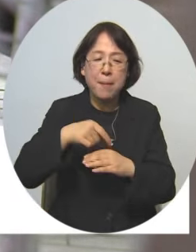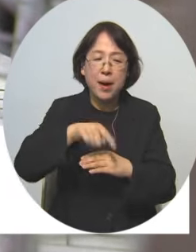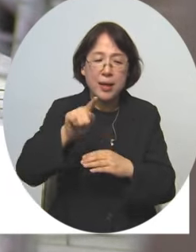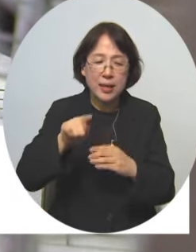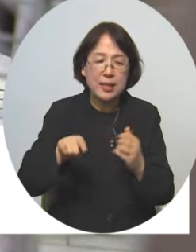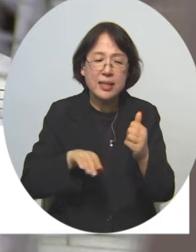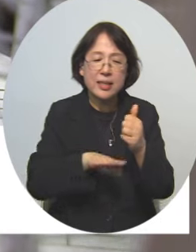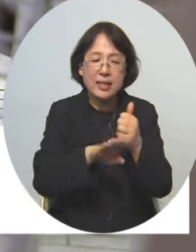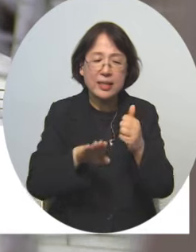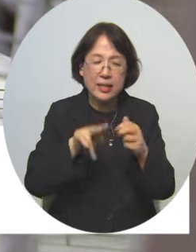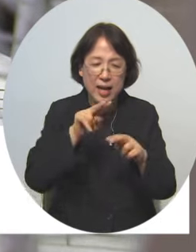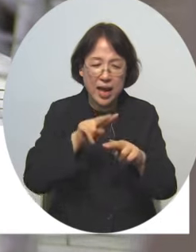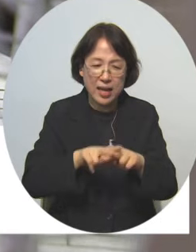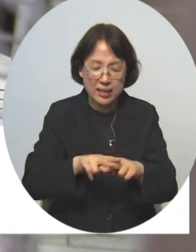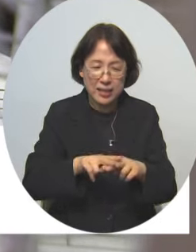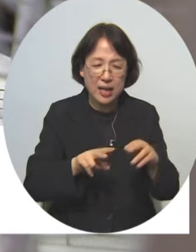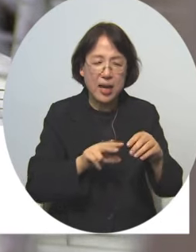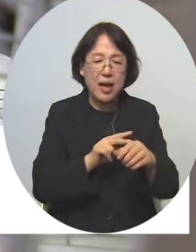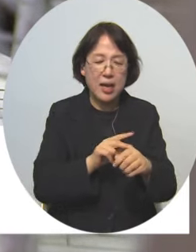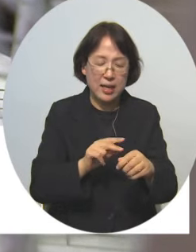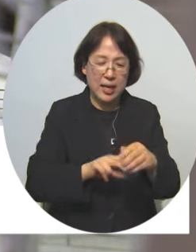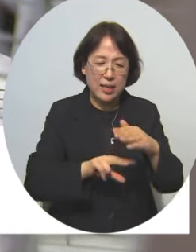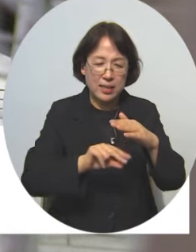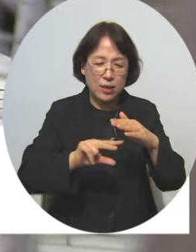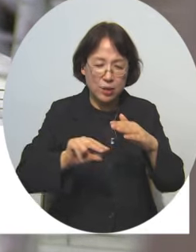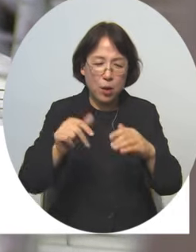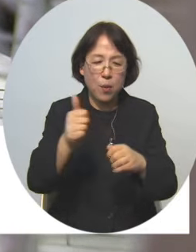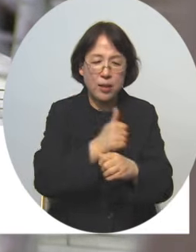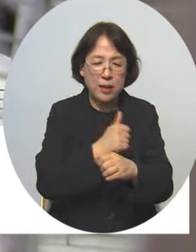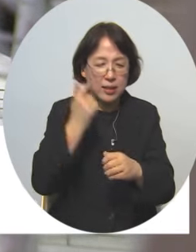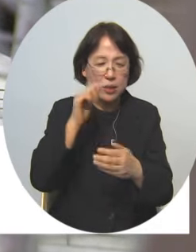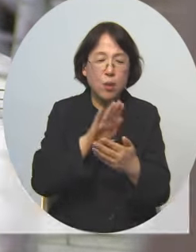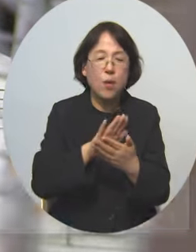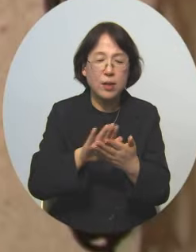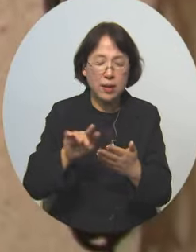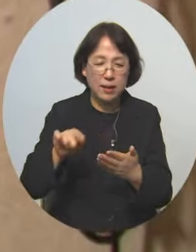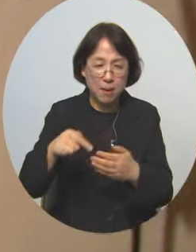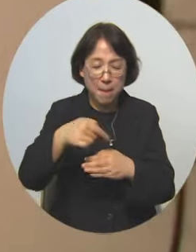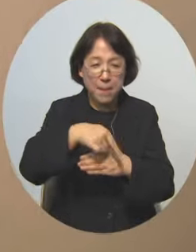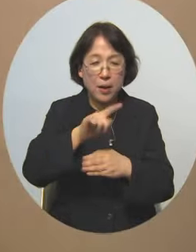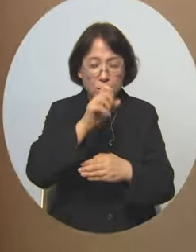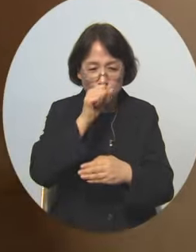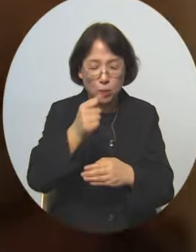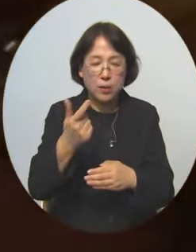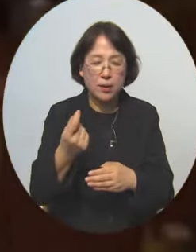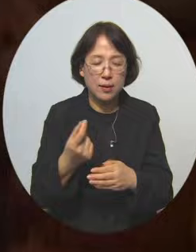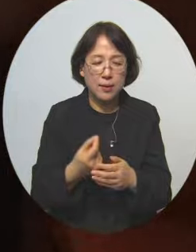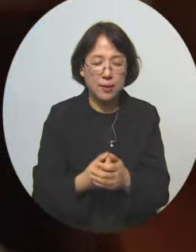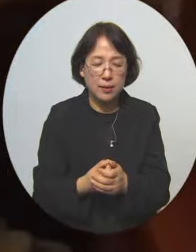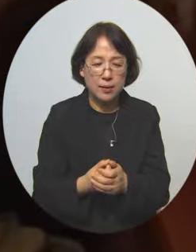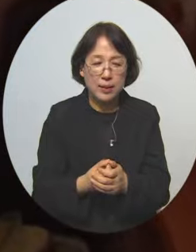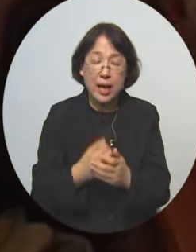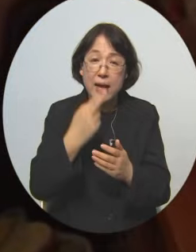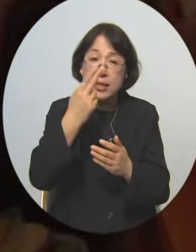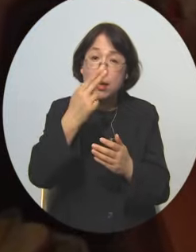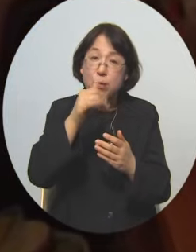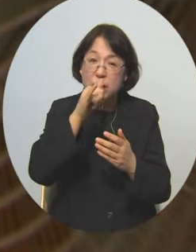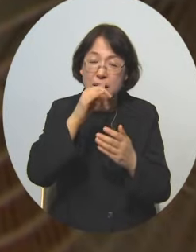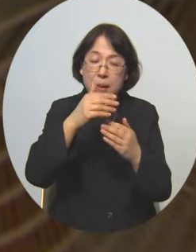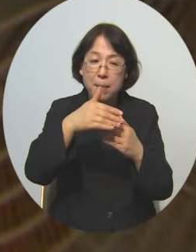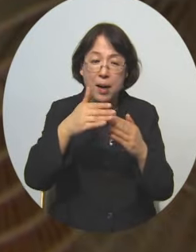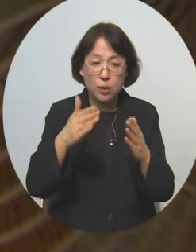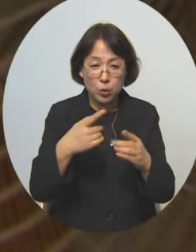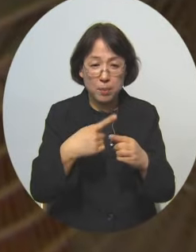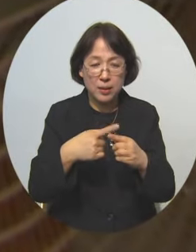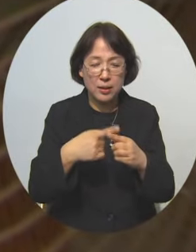앉아있든지 전철 타고 왔다 갔다 시원하게 그냥 그렇게 했든지. 창문이 달린 방도 상황은 마찬가지. 아무리